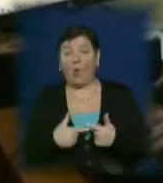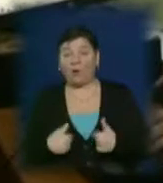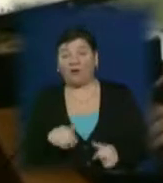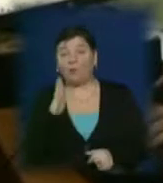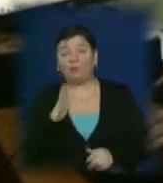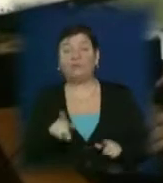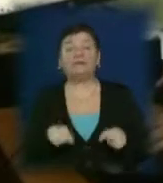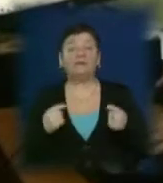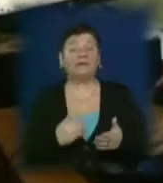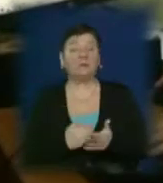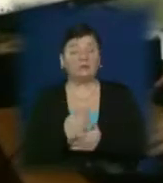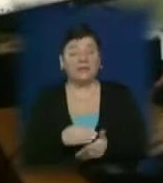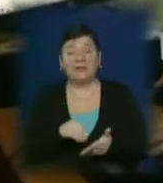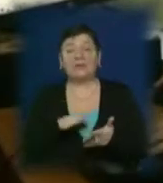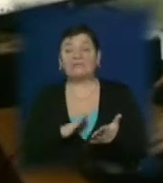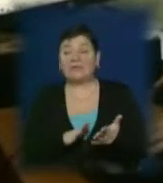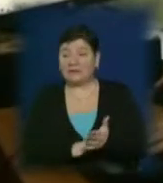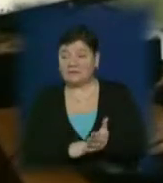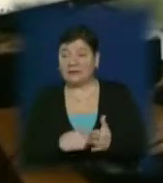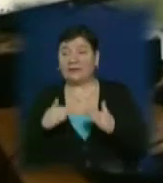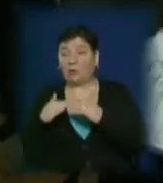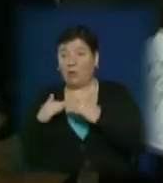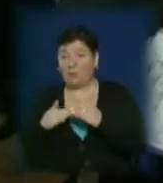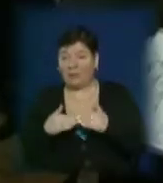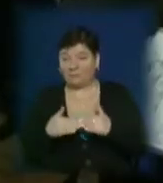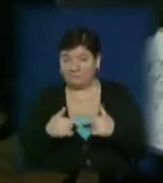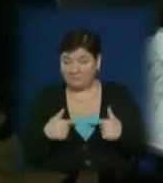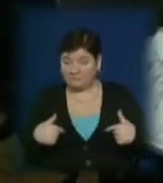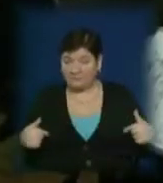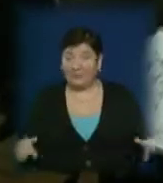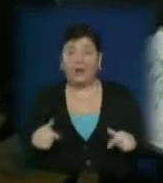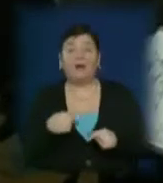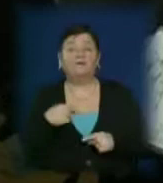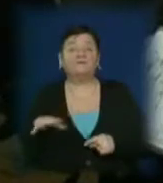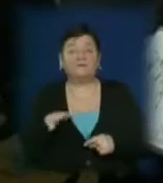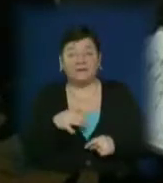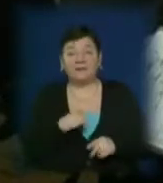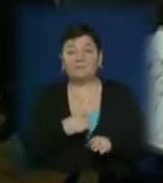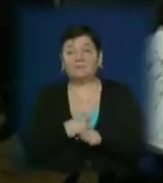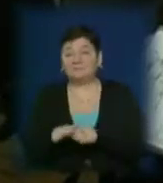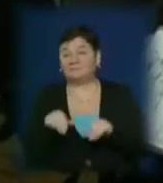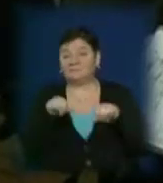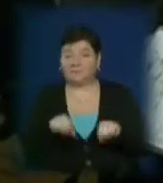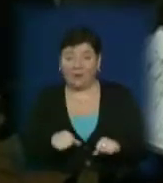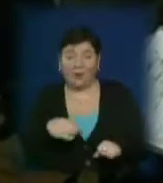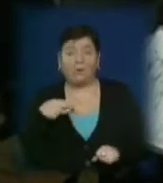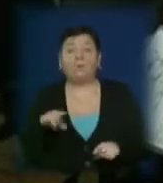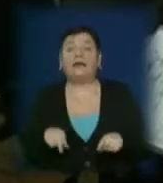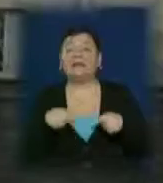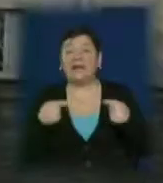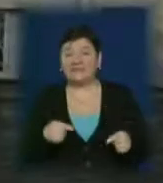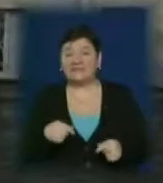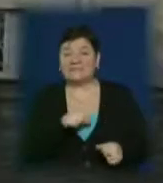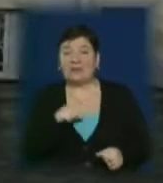будуть надавати послуги з реєстрації прав на нерухоме майно. А вже з 1 травня всі повноваження органи юстиції мають передати